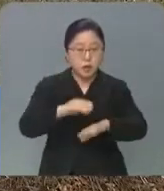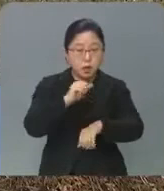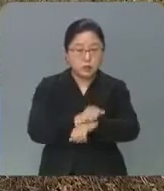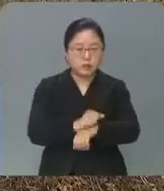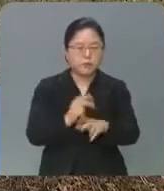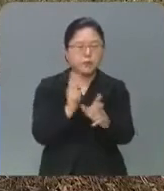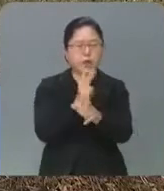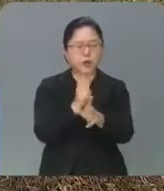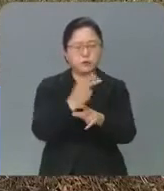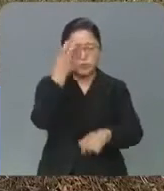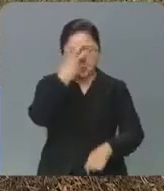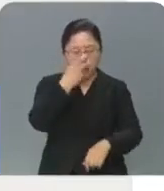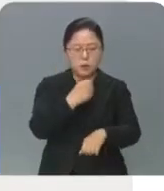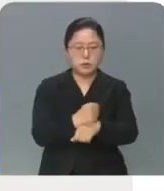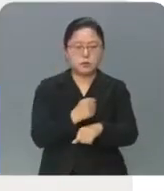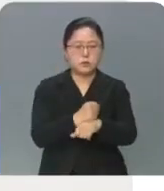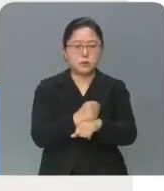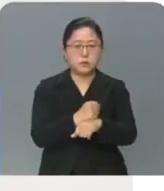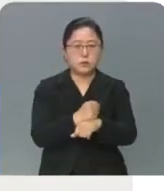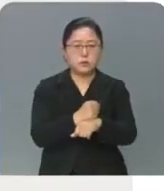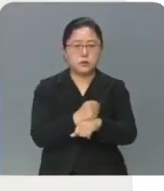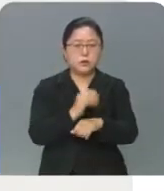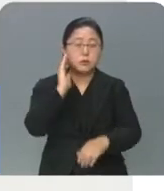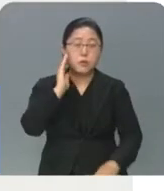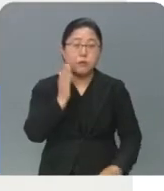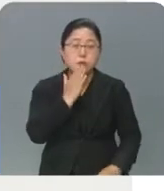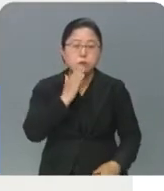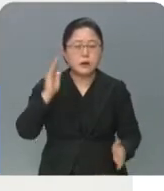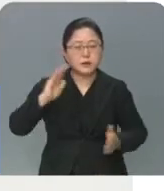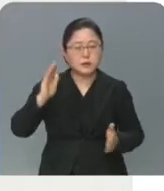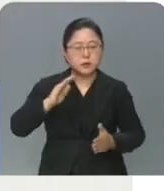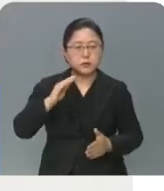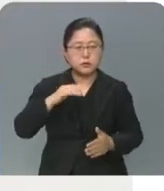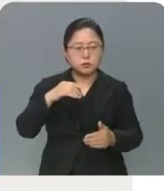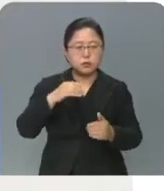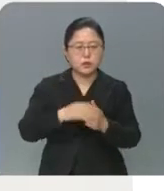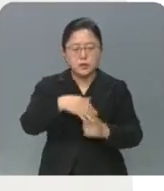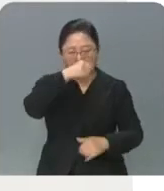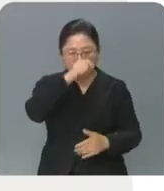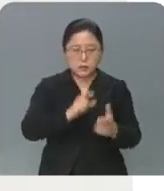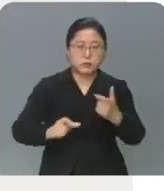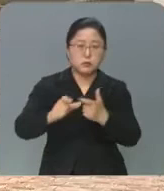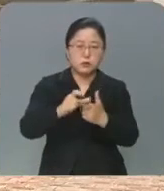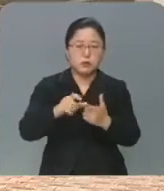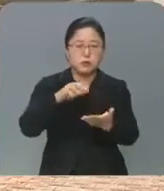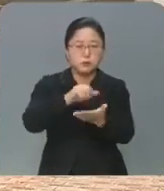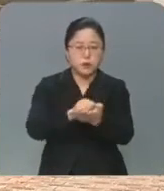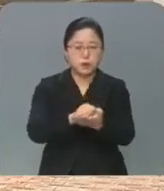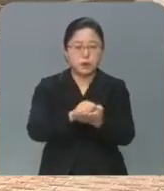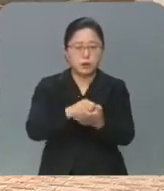있는지 매주 모니터링을 진행해왔고 청각장애 학생들의 학습을 위해 예산을 추가 편성한 점